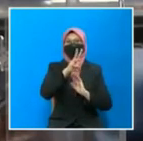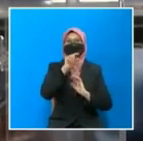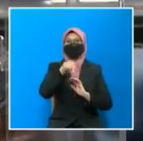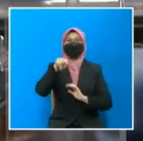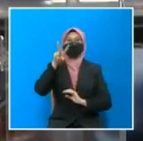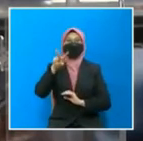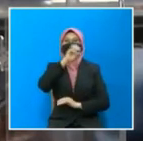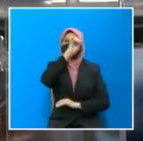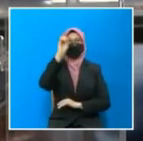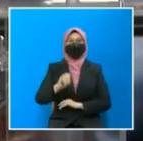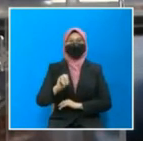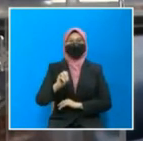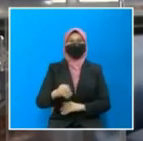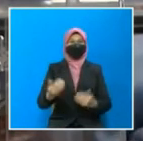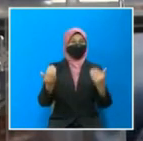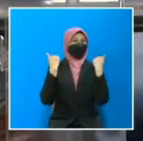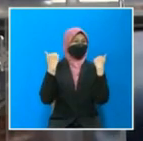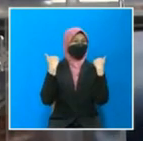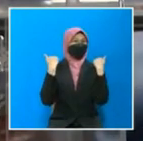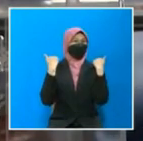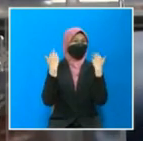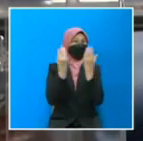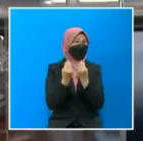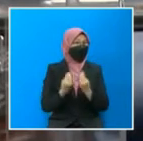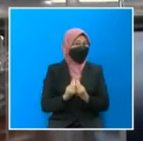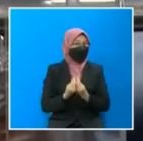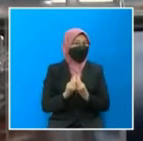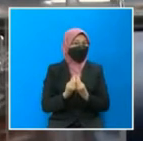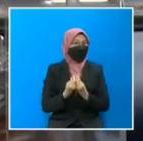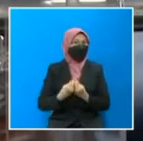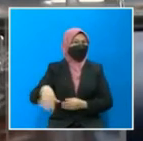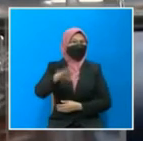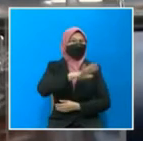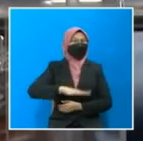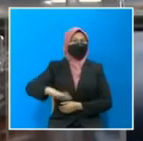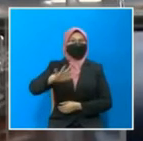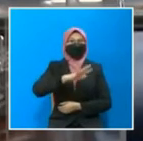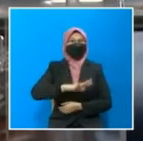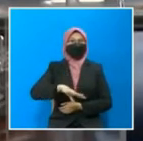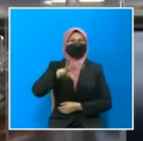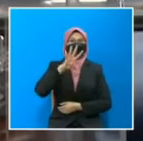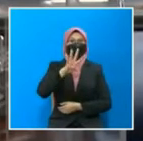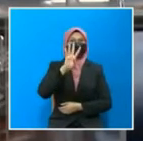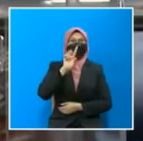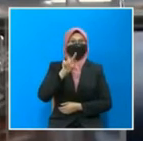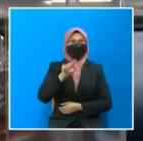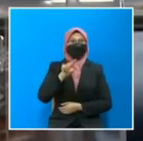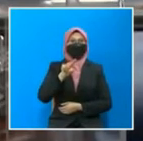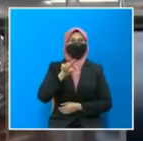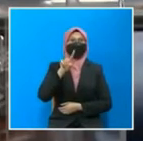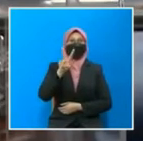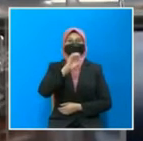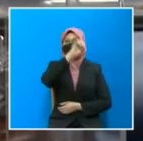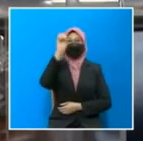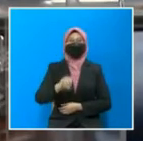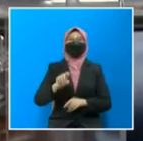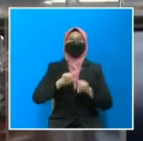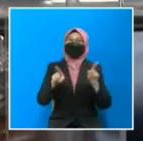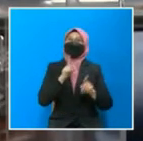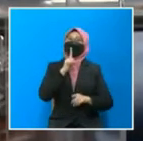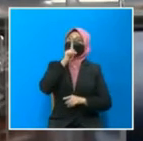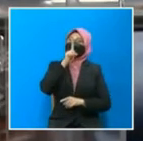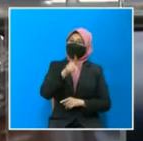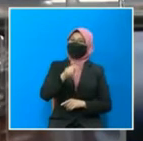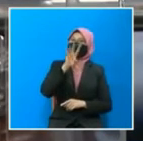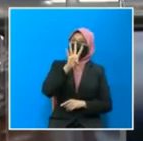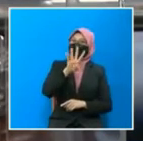6.2%. Kadar pengangguran adalah dianggarkan 4.2%, tetapi yang sebenarnya